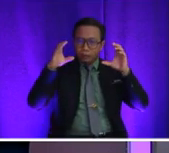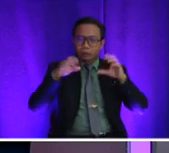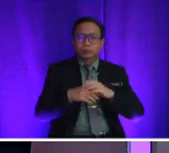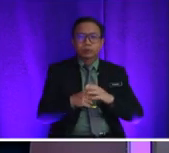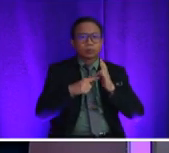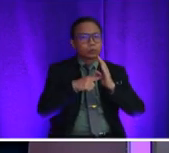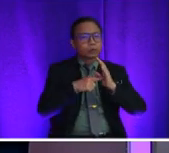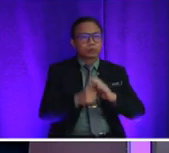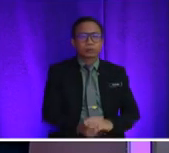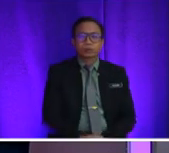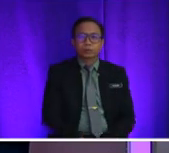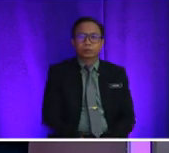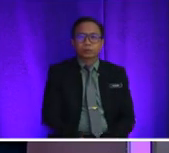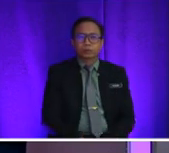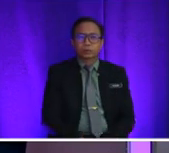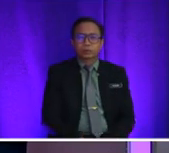pertama